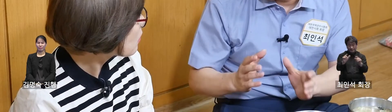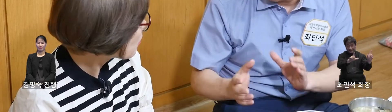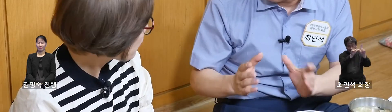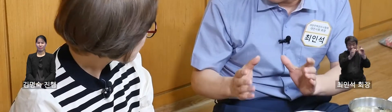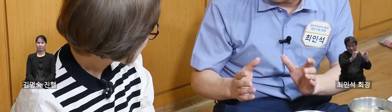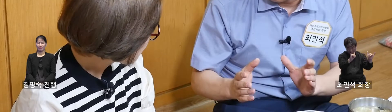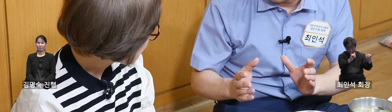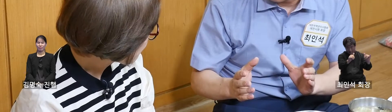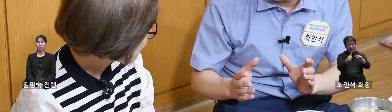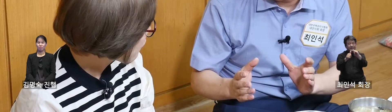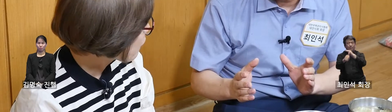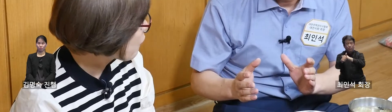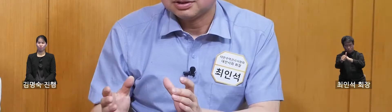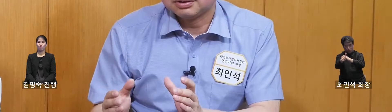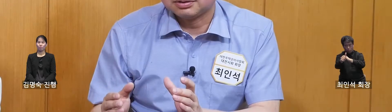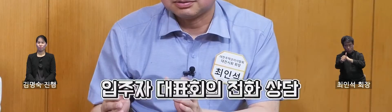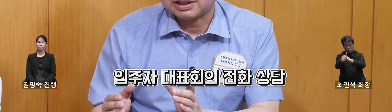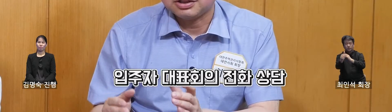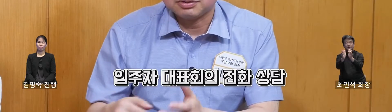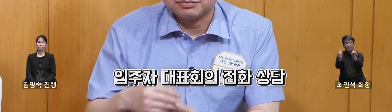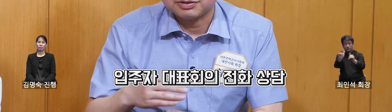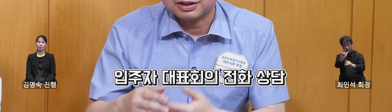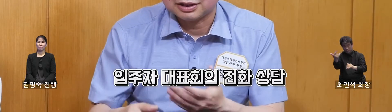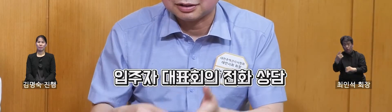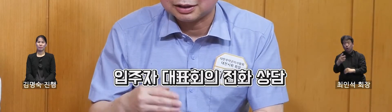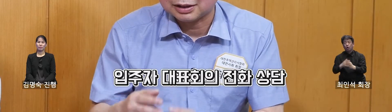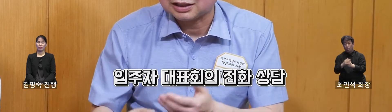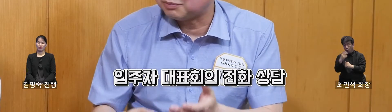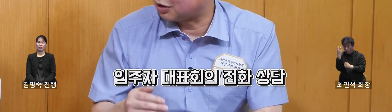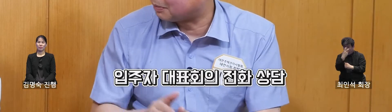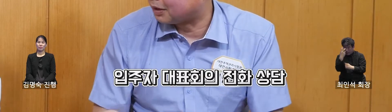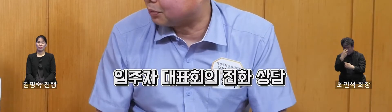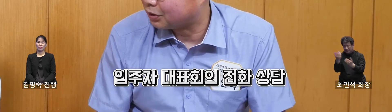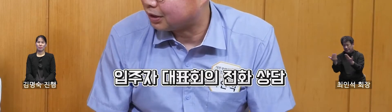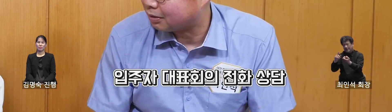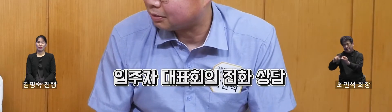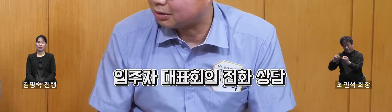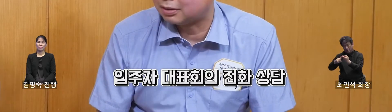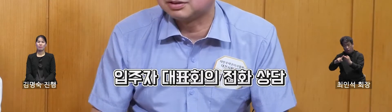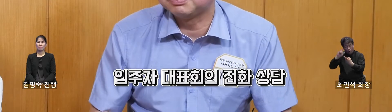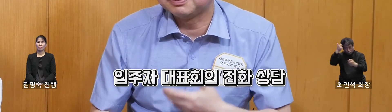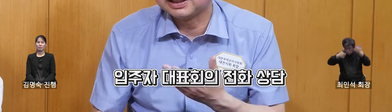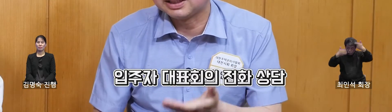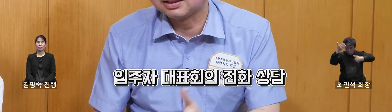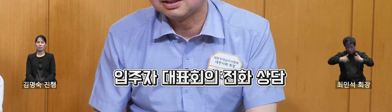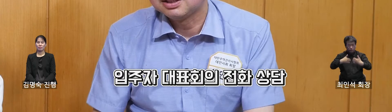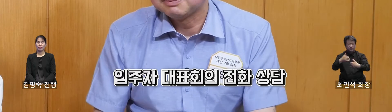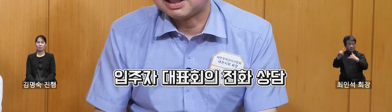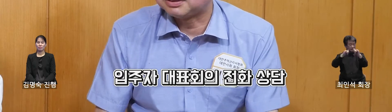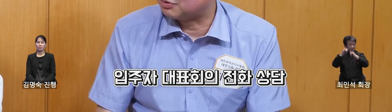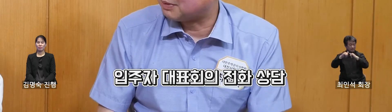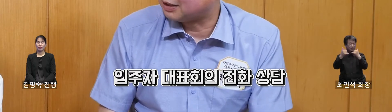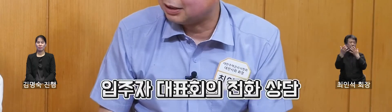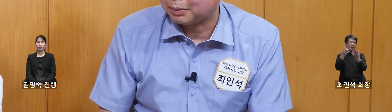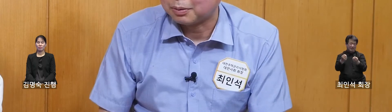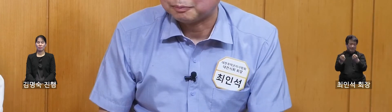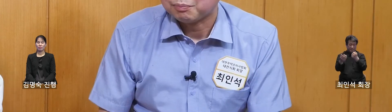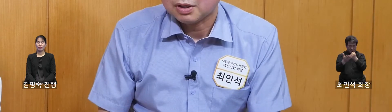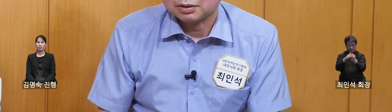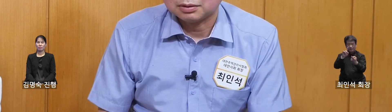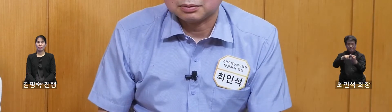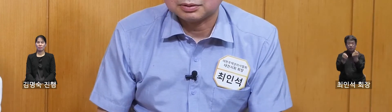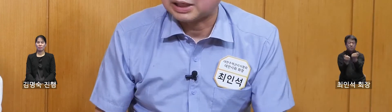또 입자 대표회의 분들에 대해서도 관리 업무 관련해서 이제 상담 전화도 많이 오거든요. 그래서 그런 부분에 대한 말씀도 많이